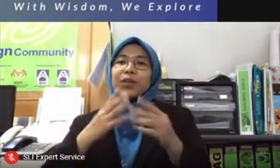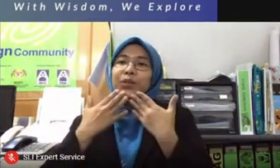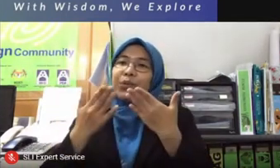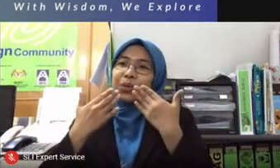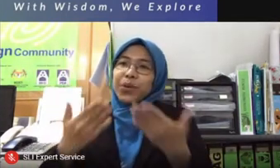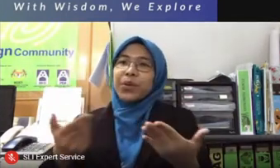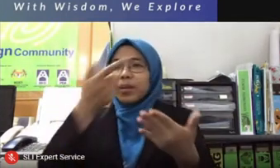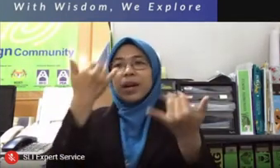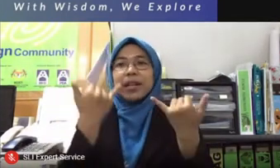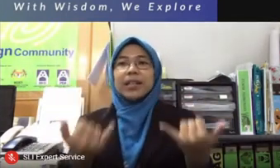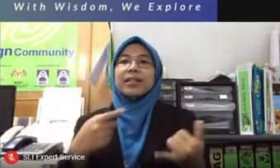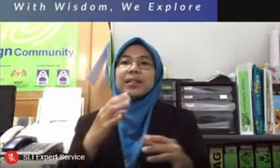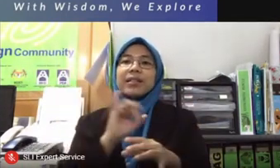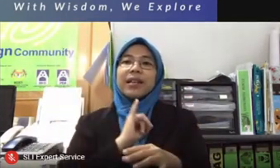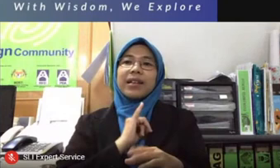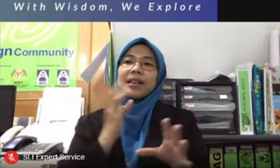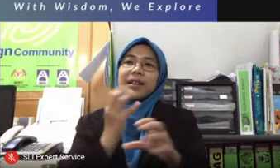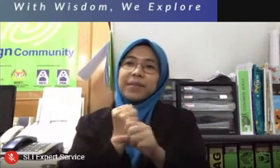sebab hari ni saya dapat